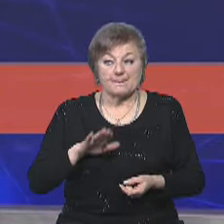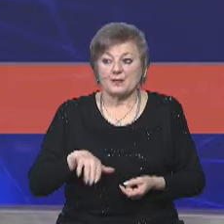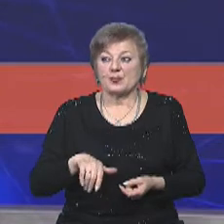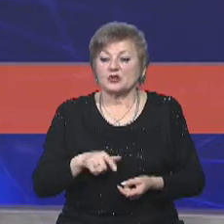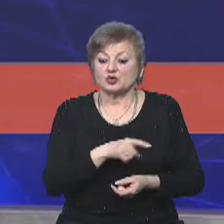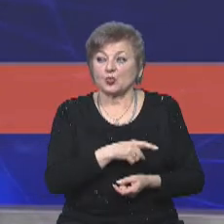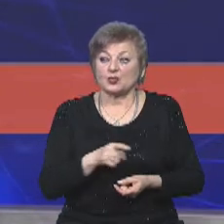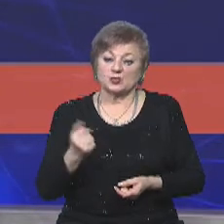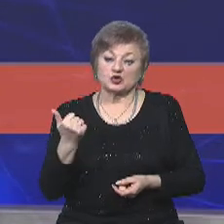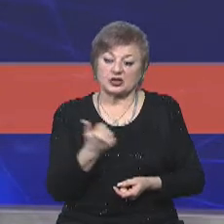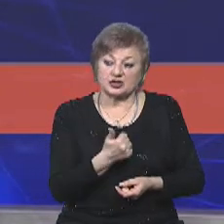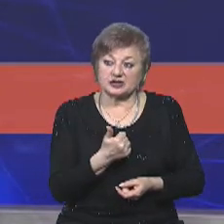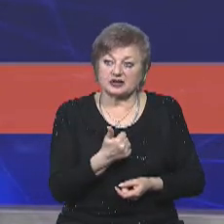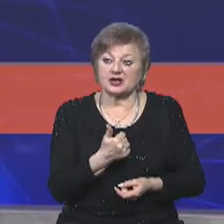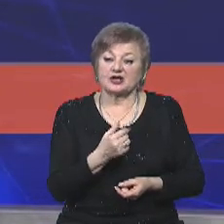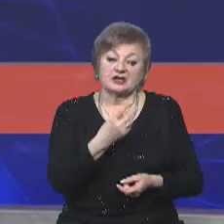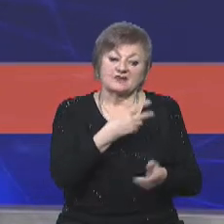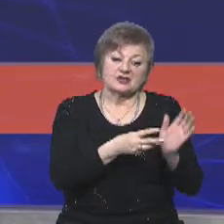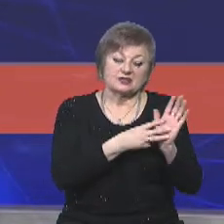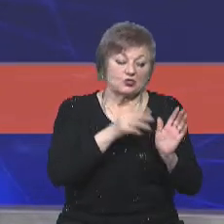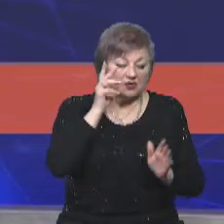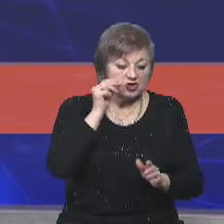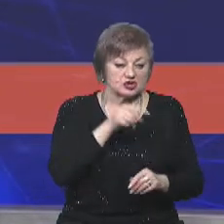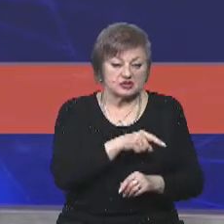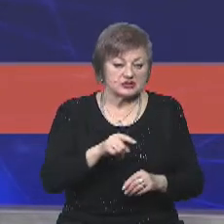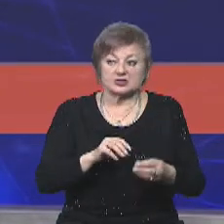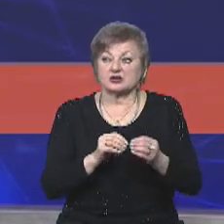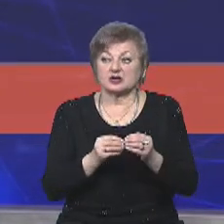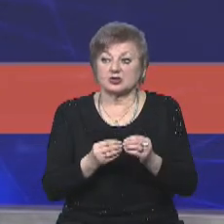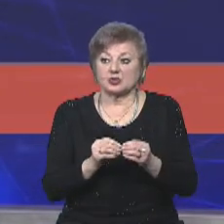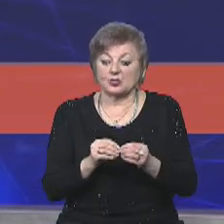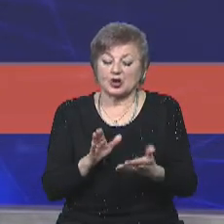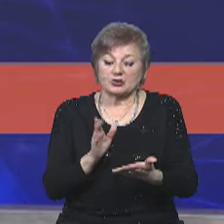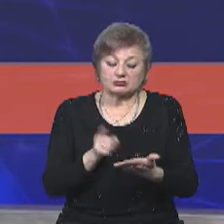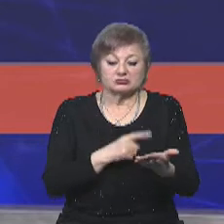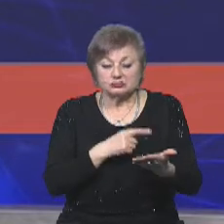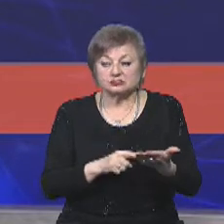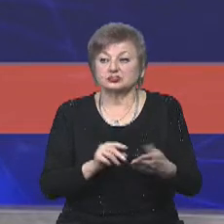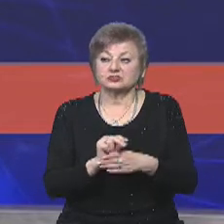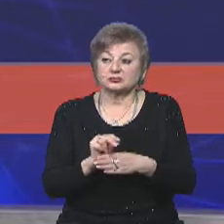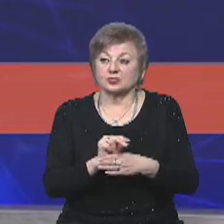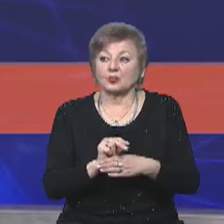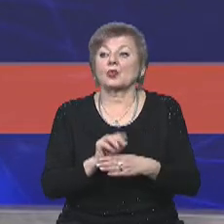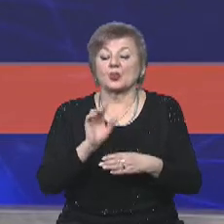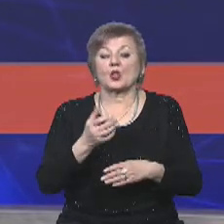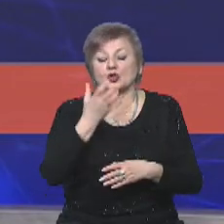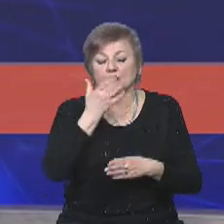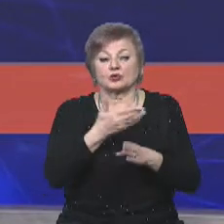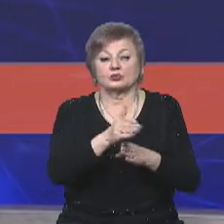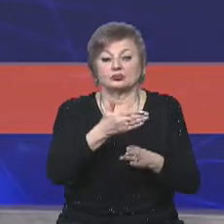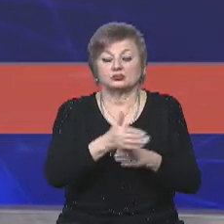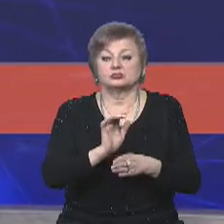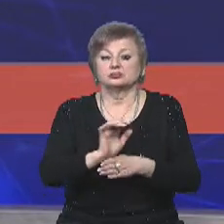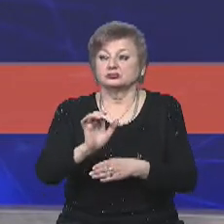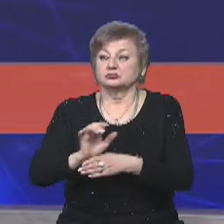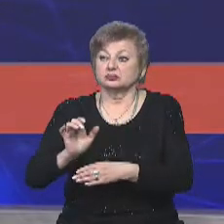на протяжении недели, которая была 28 числа, мы эти проблемные вопросы устраняли и подавали теплоноситель на, собственно, дом. А на